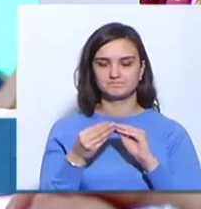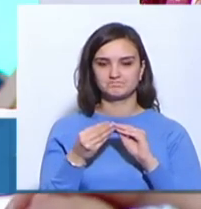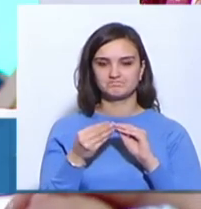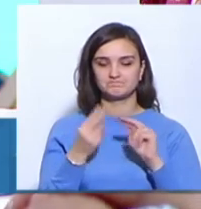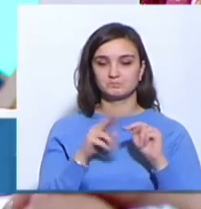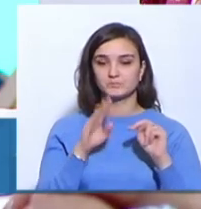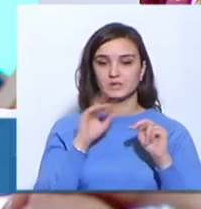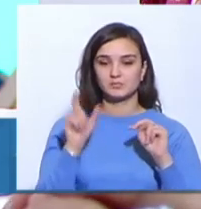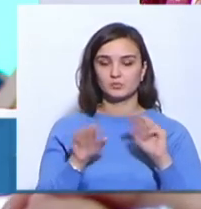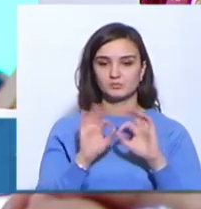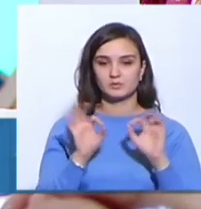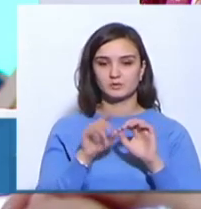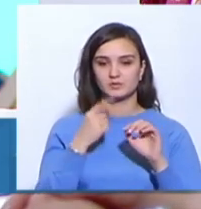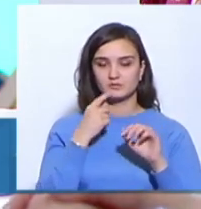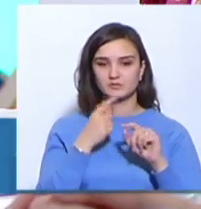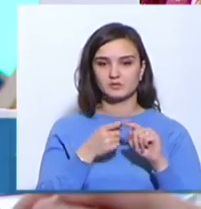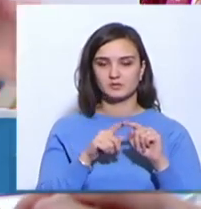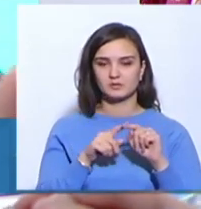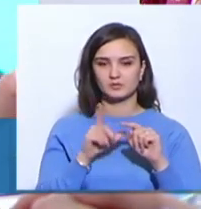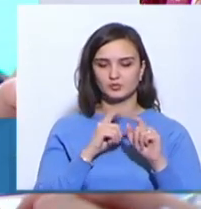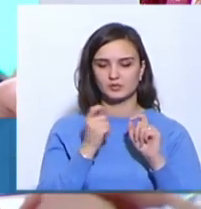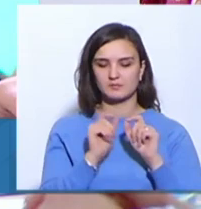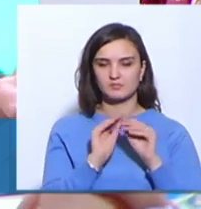რომ ქალბატონ აბძანა რომ იყო წანაზარდები,